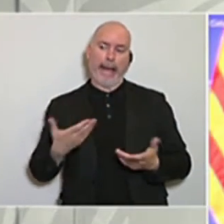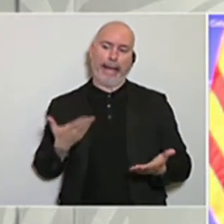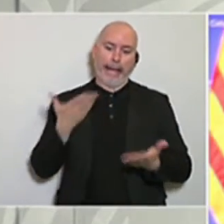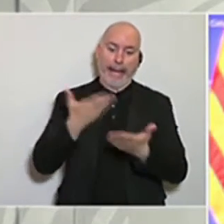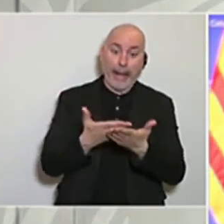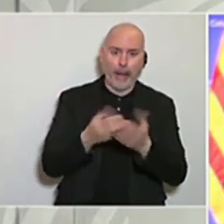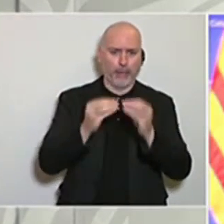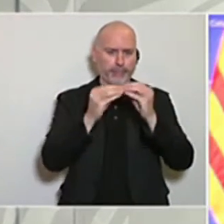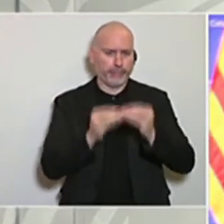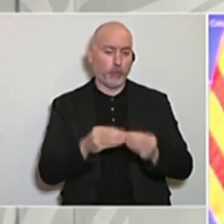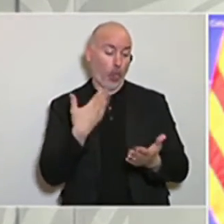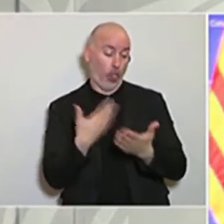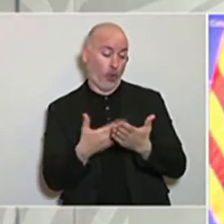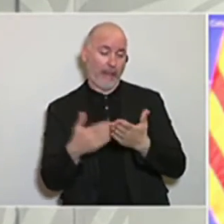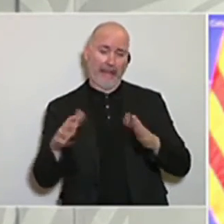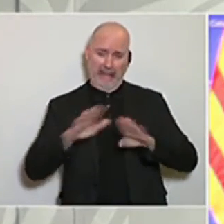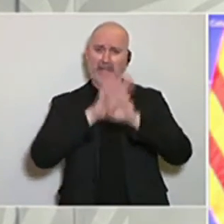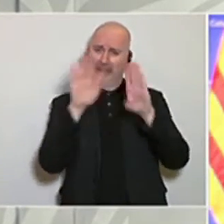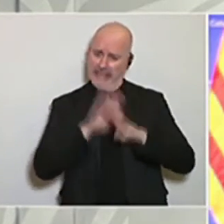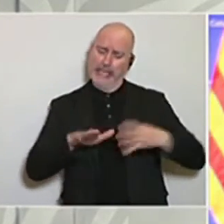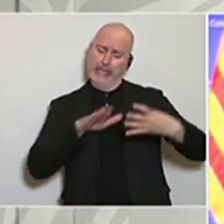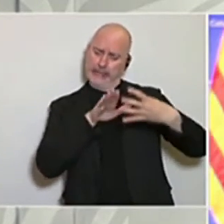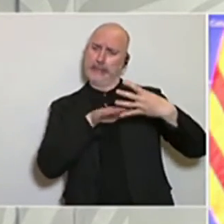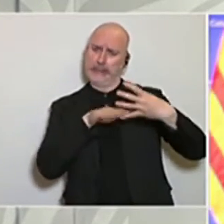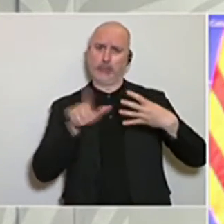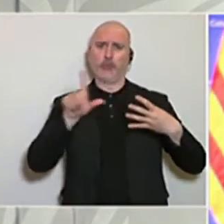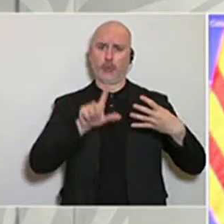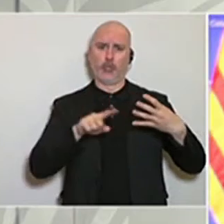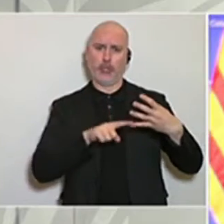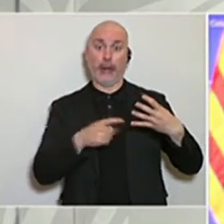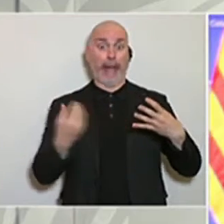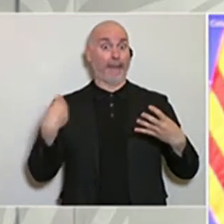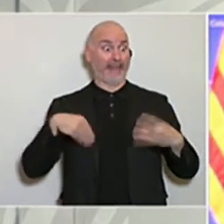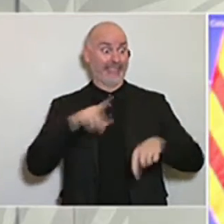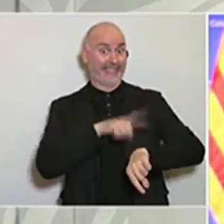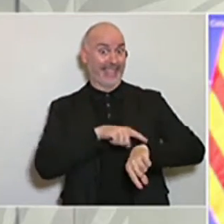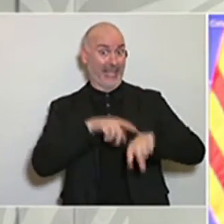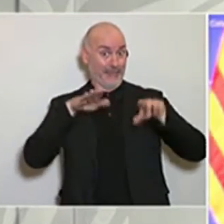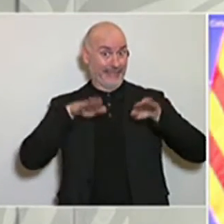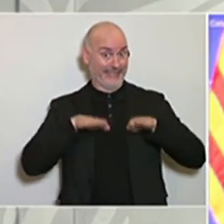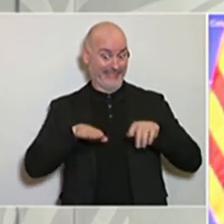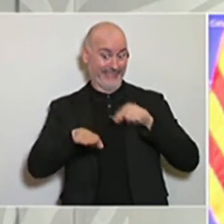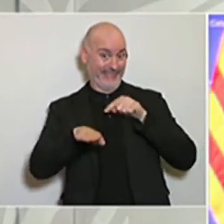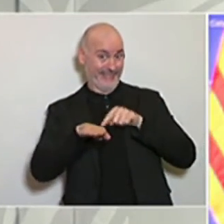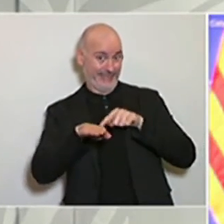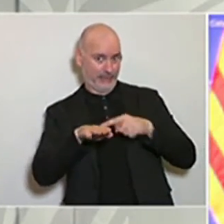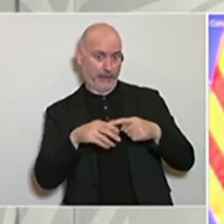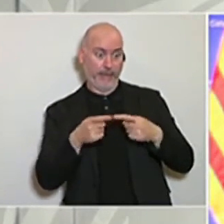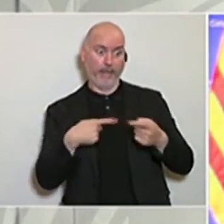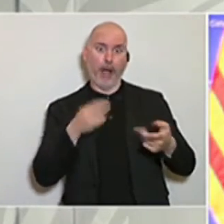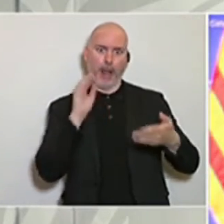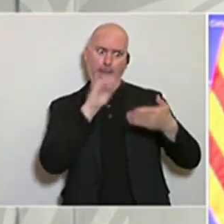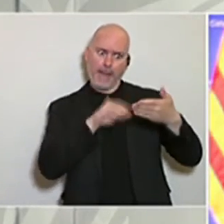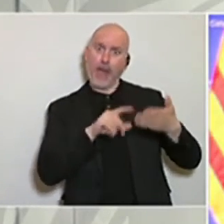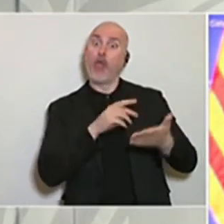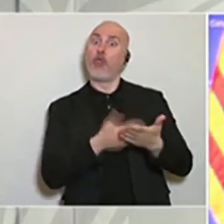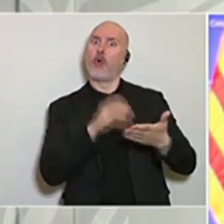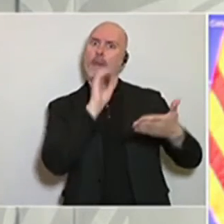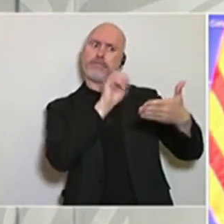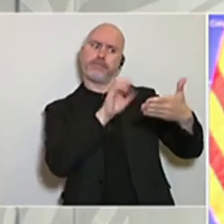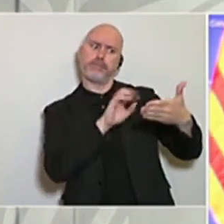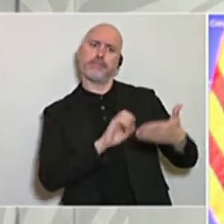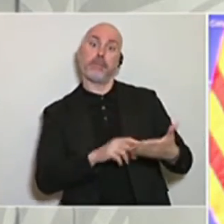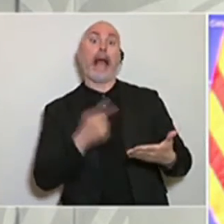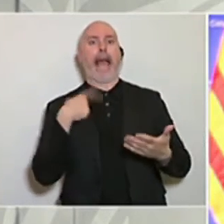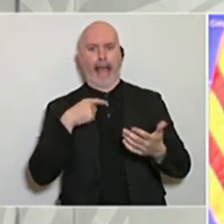estarà finalitzat a finals de juliol, però en paral·lel i per poder també nodrir de contingut aquest document caldrà el treball dels diferents